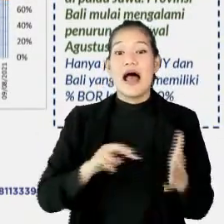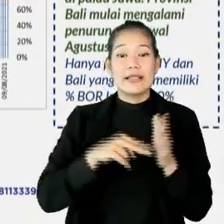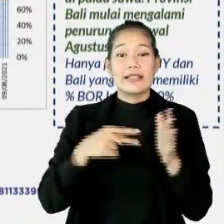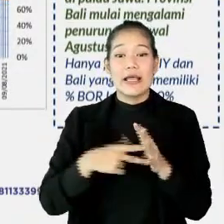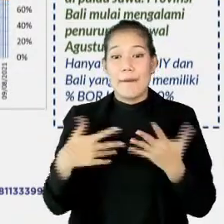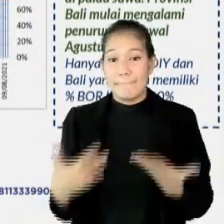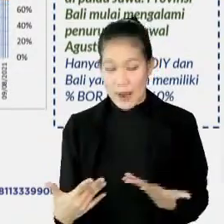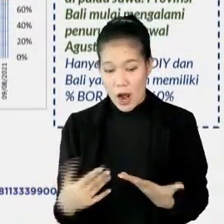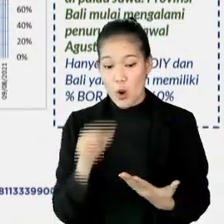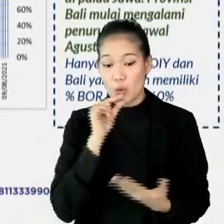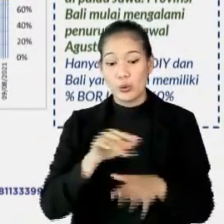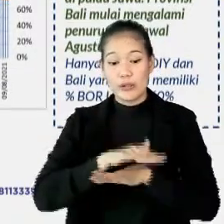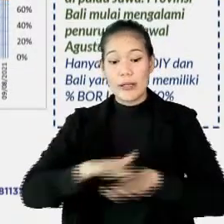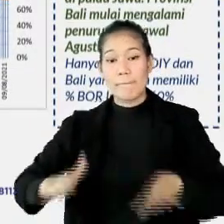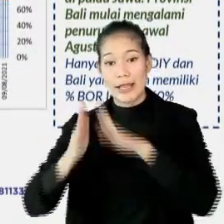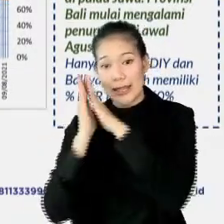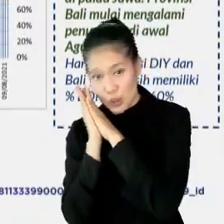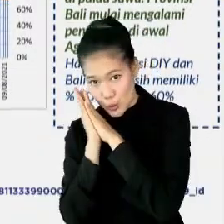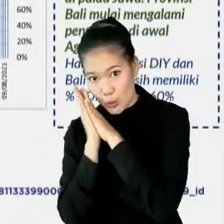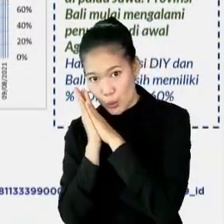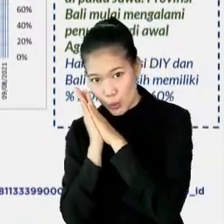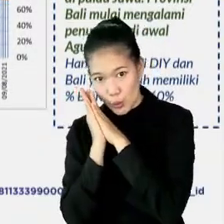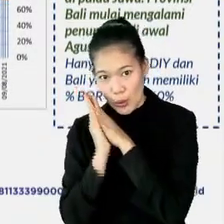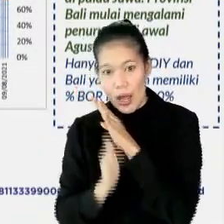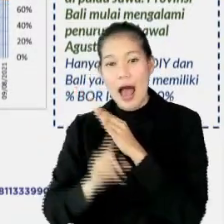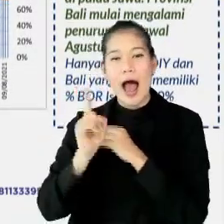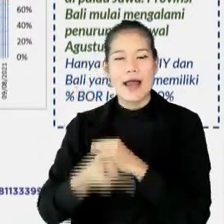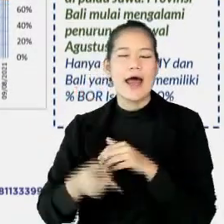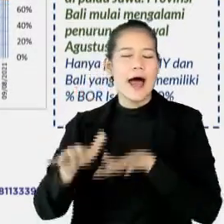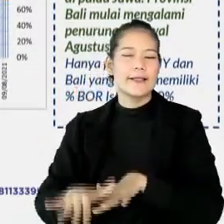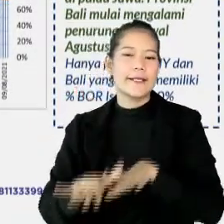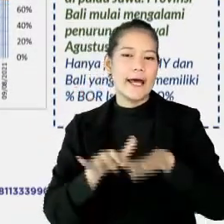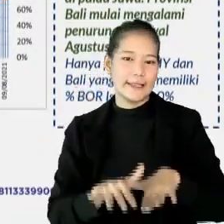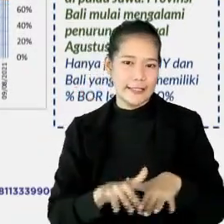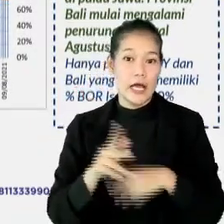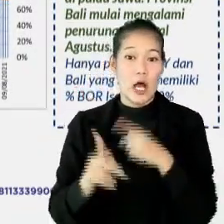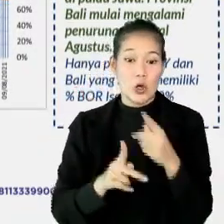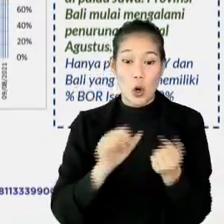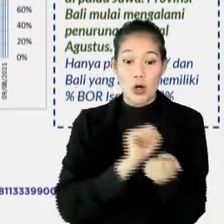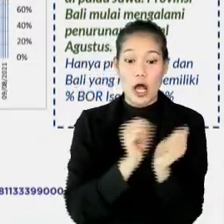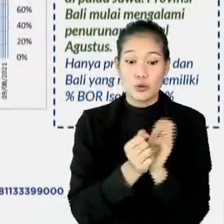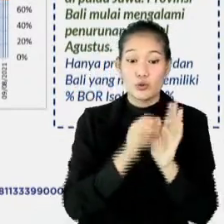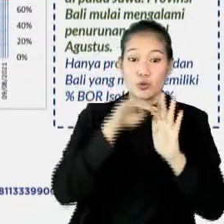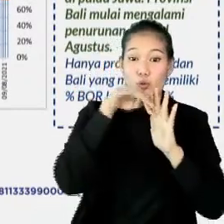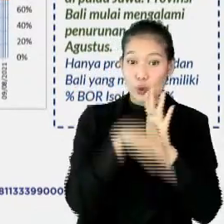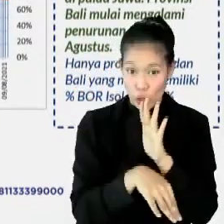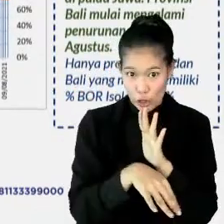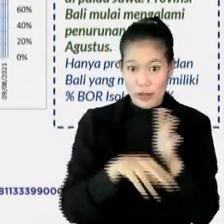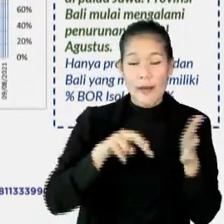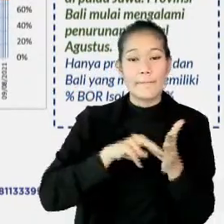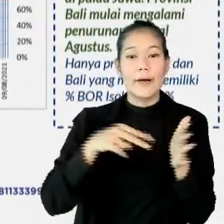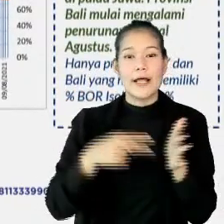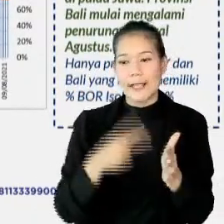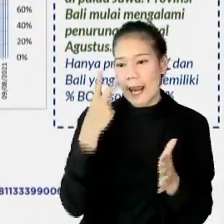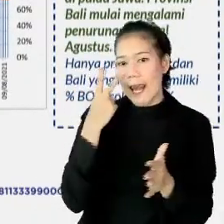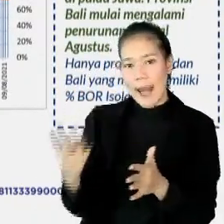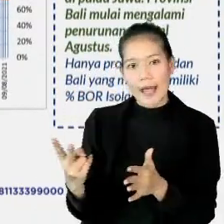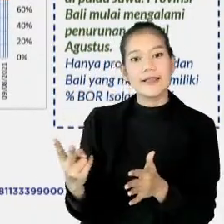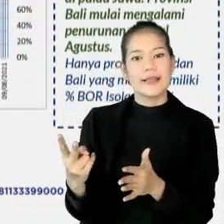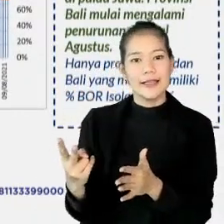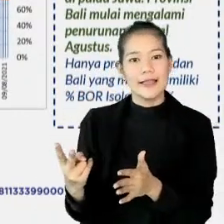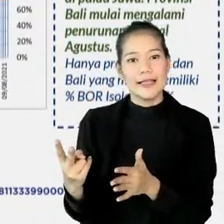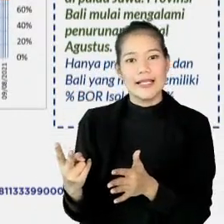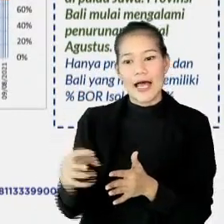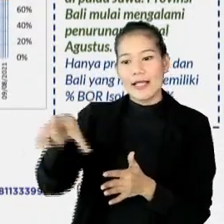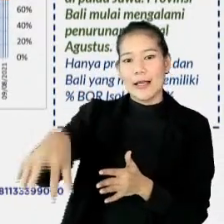sini untuk tempat tidur masih ada 2 yang harus tetap hati-hati. Semakin turun kasusnya, kita akan melihat tren penurunan juga